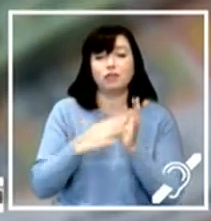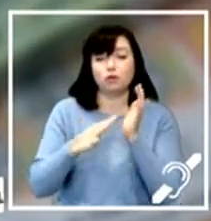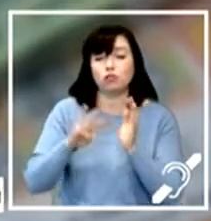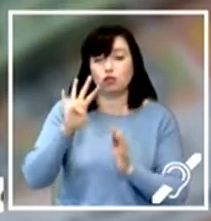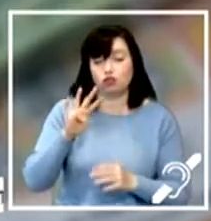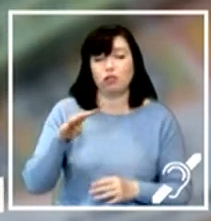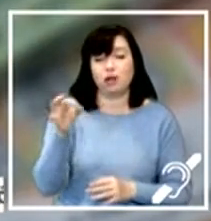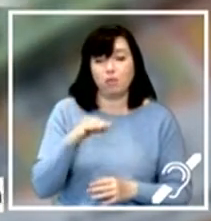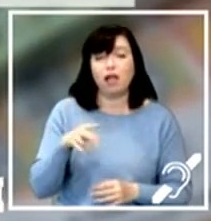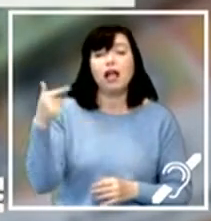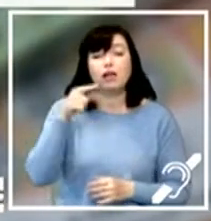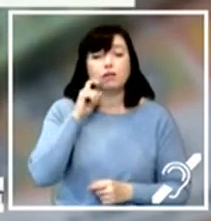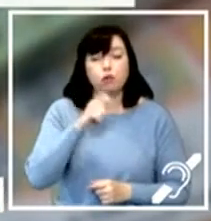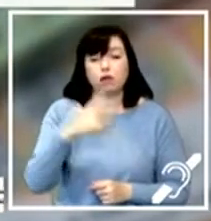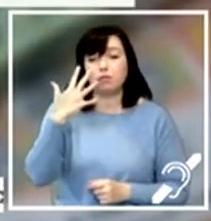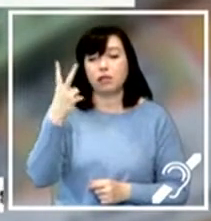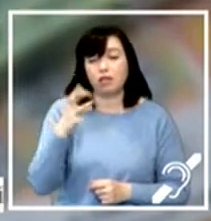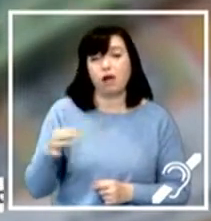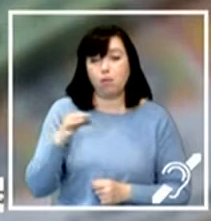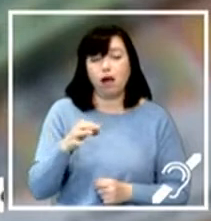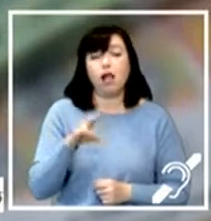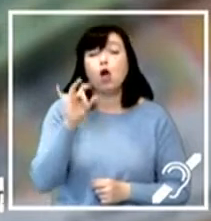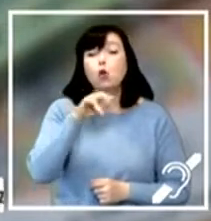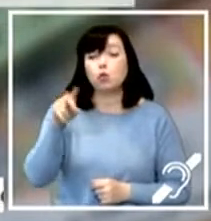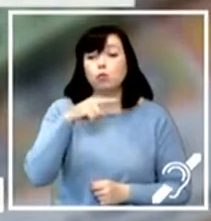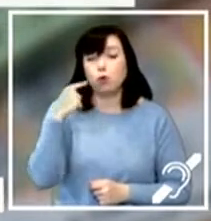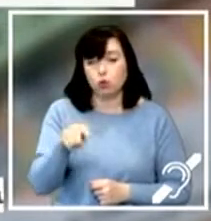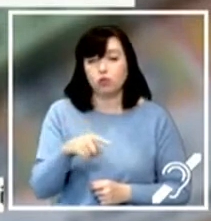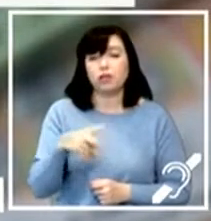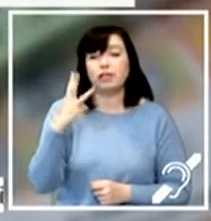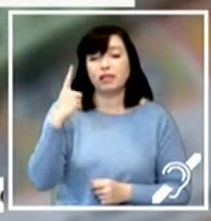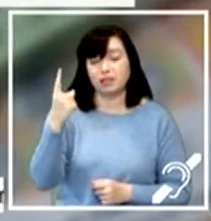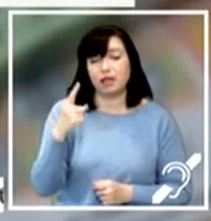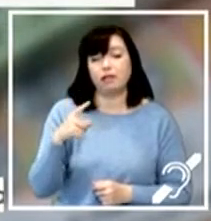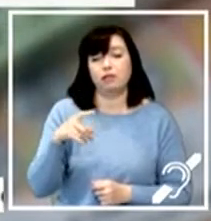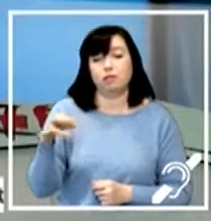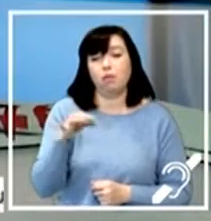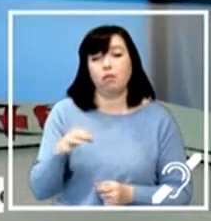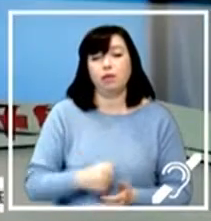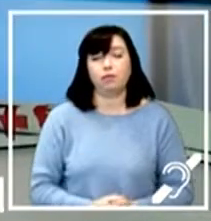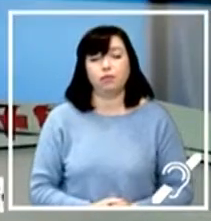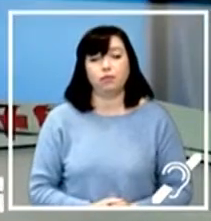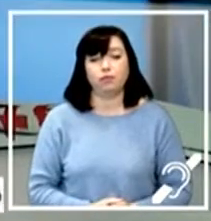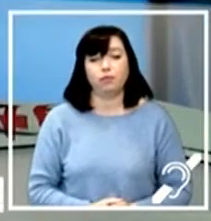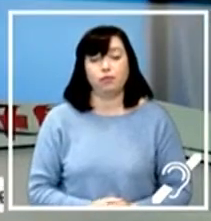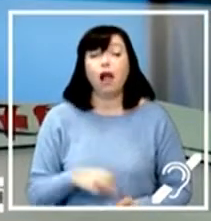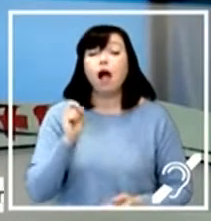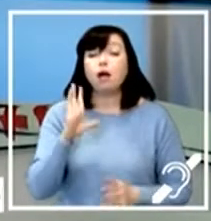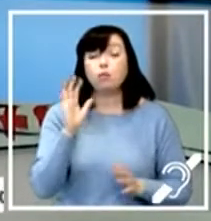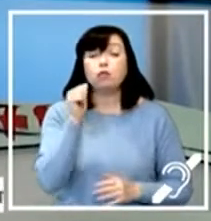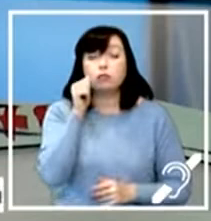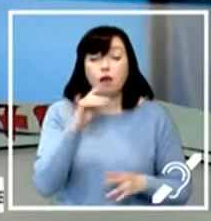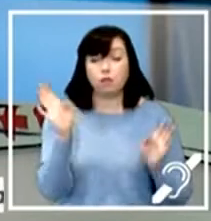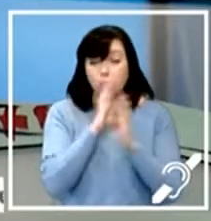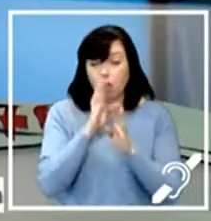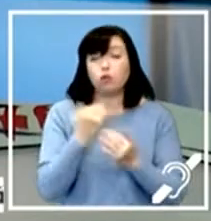bani, hrivna ucraineană va fi 52 de bani, iar rubla rusească 31 de bani. Cum va fi vremea mâine,